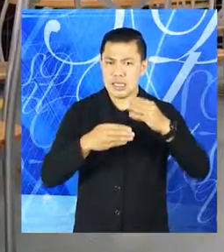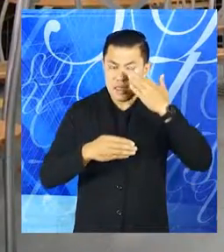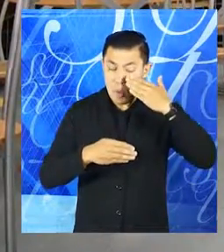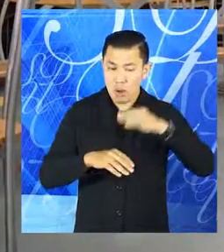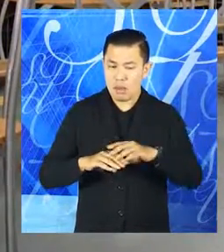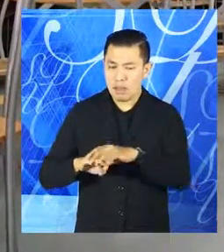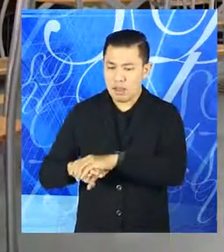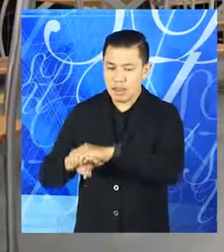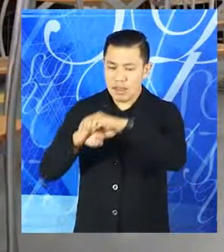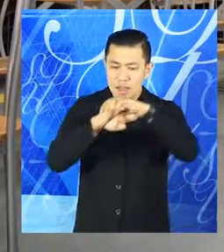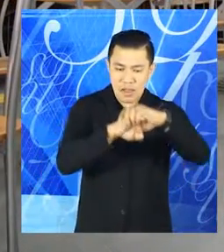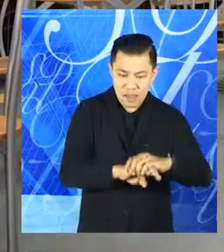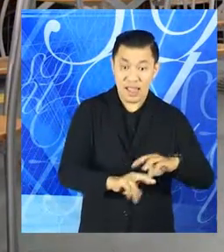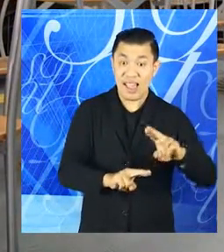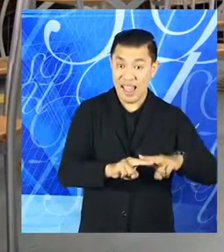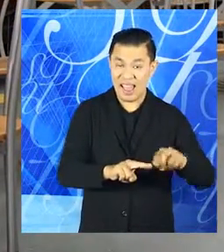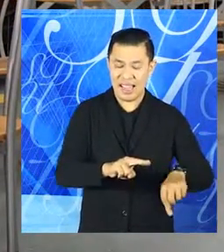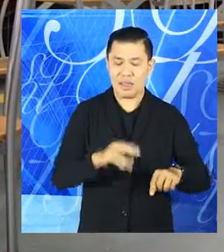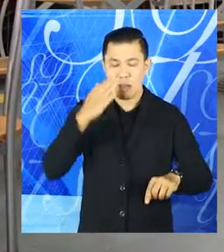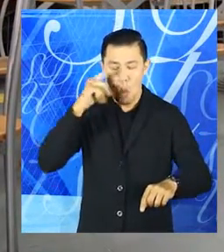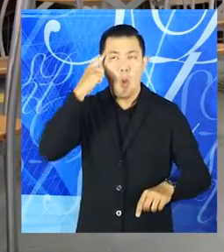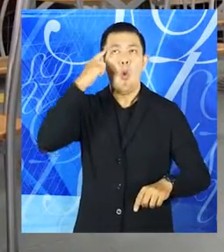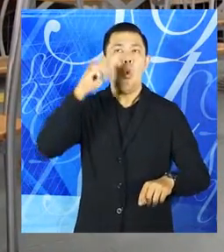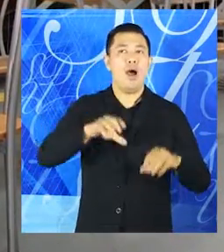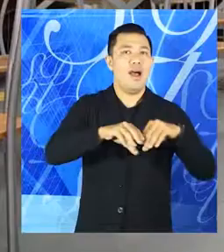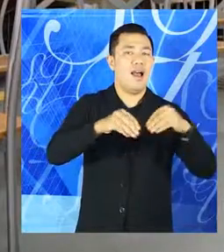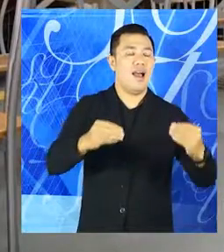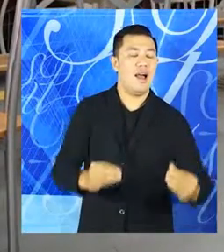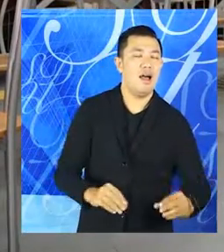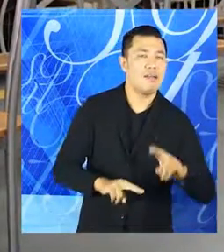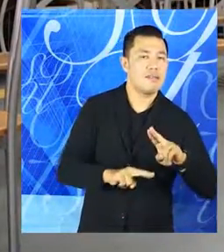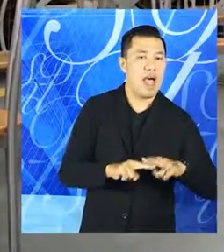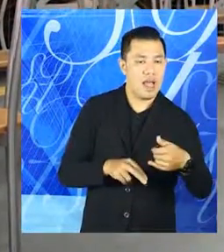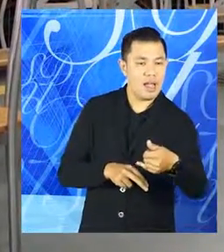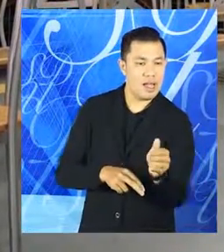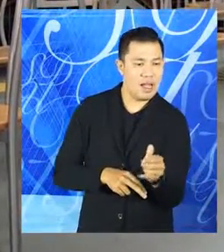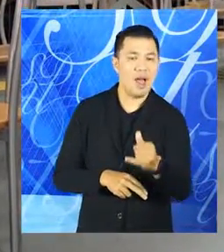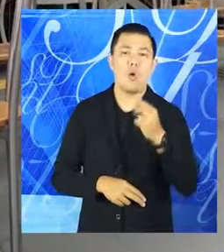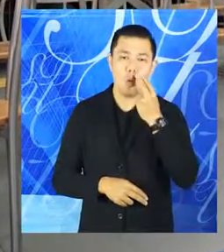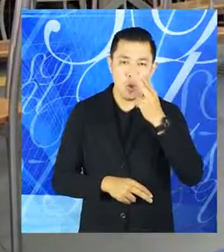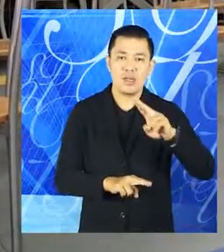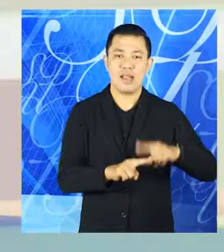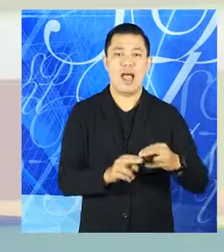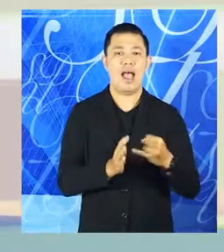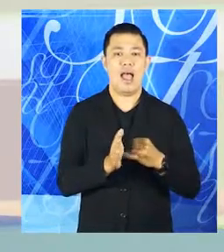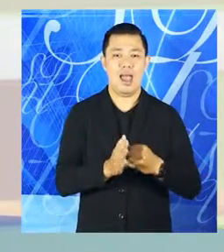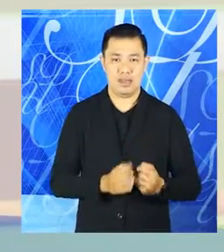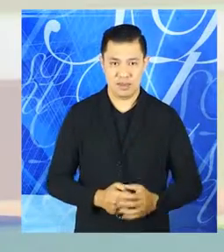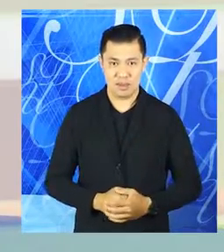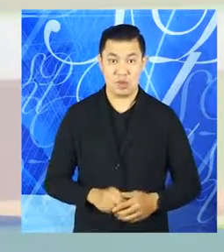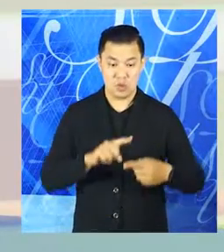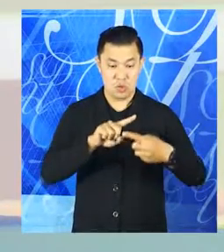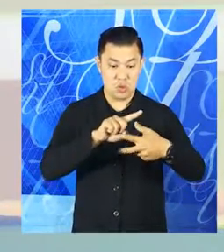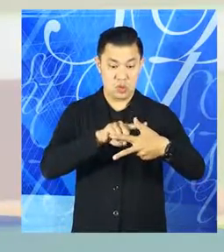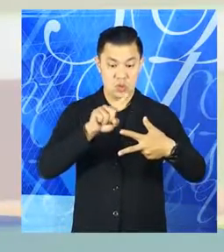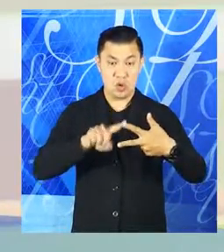ไว้ที่พนักเก้าอี้คนตาบอดจะรู้ว่าเก้าอี้นั้นหันไปทิศทางใดและนั่งได้ 2.